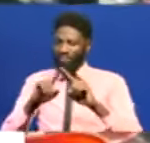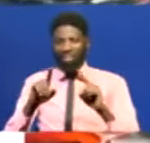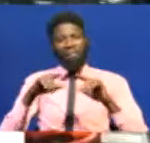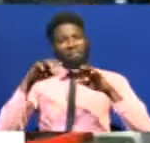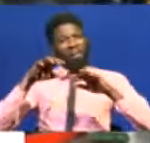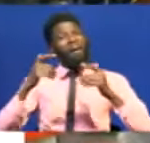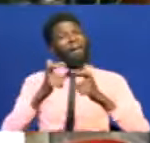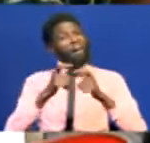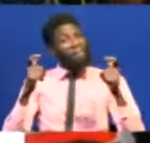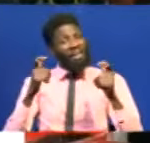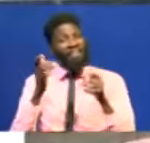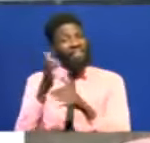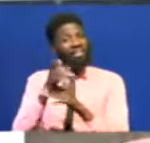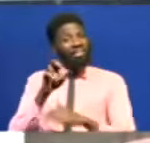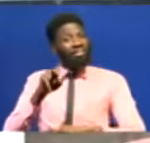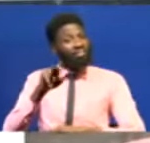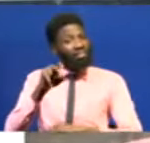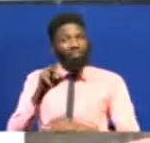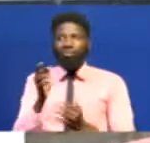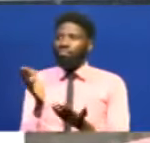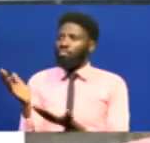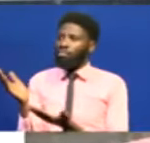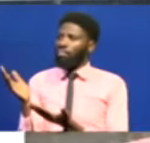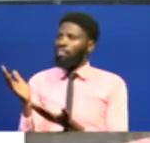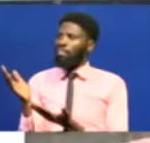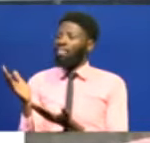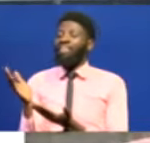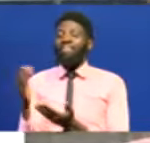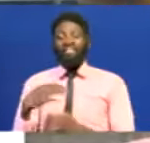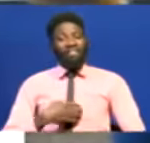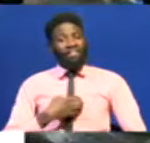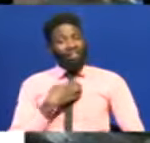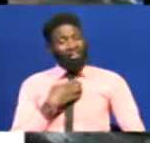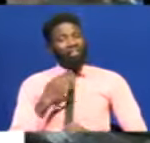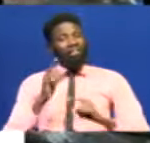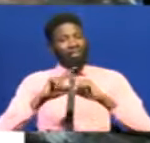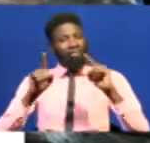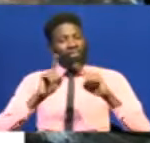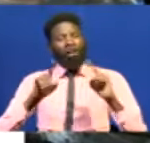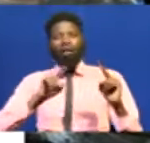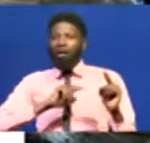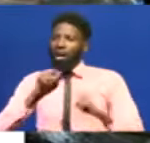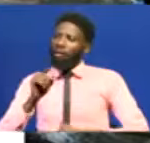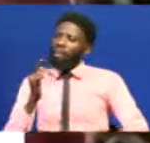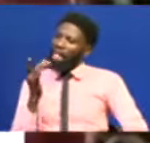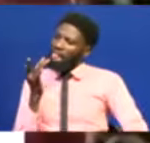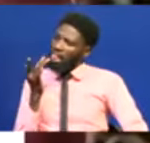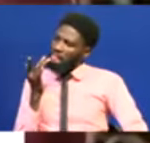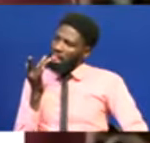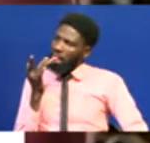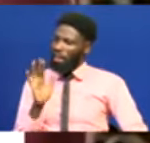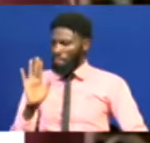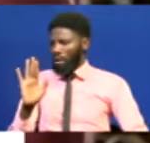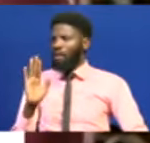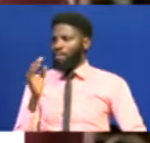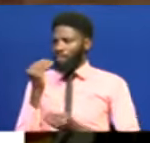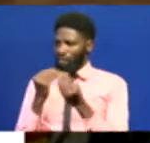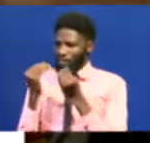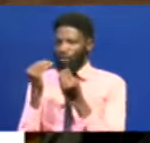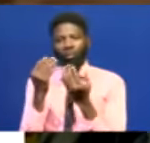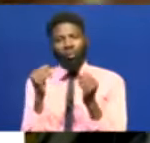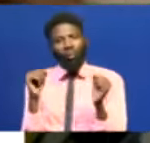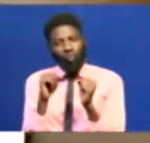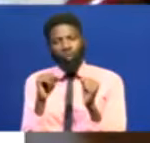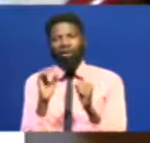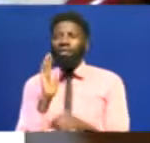Shuyi, wageni na watalii wa ndani walikuja kuonja chakula maalum cha maji baridi chini ya